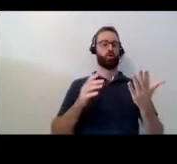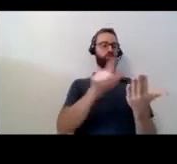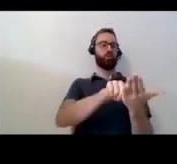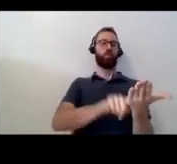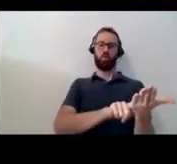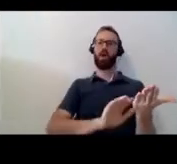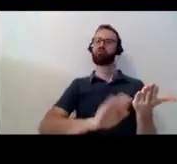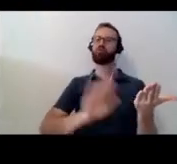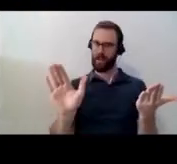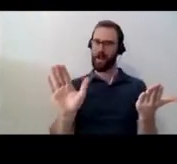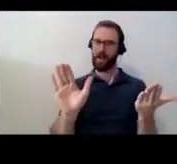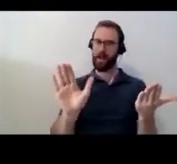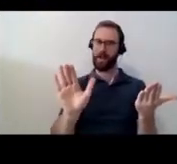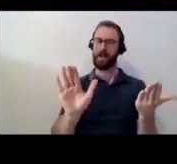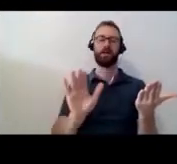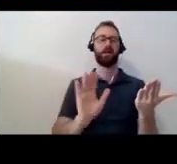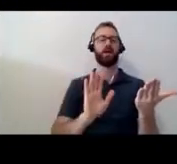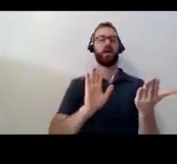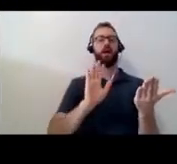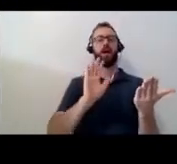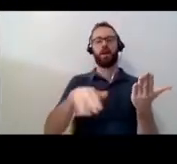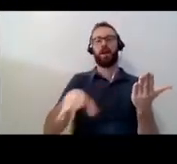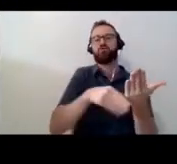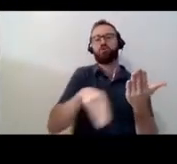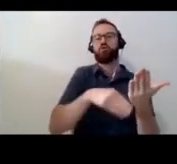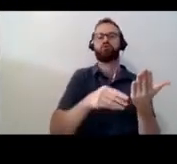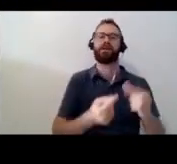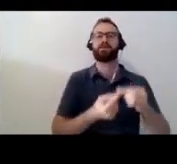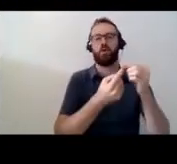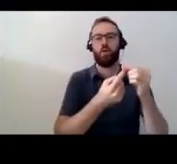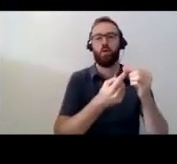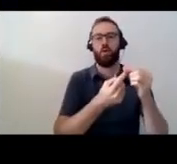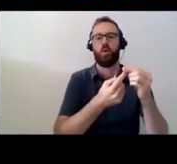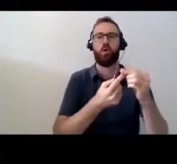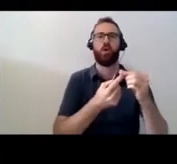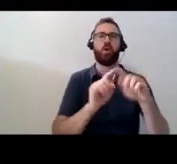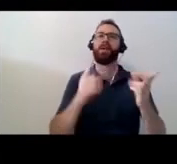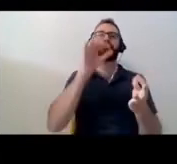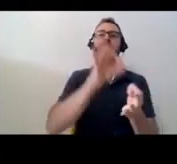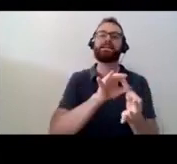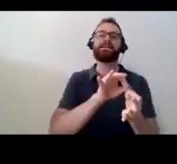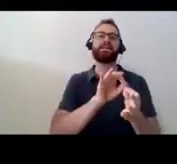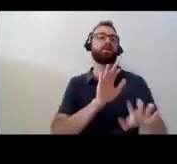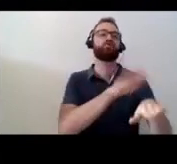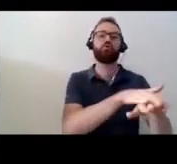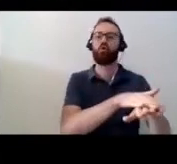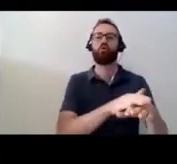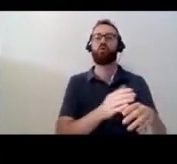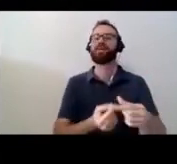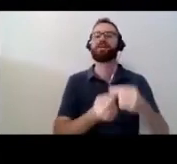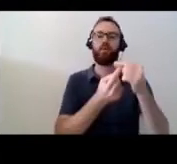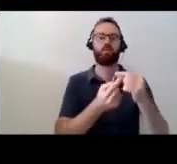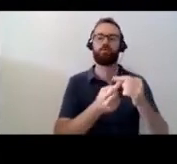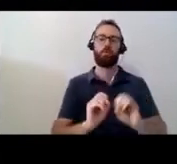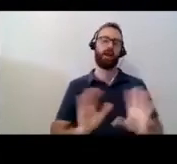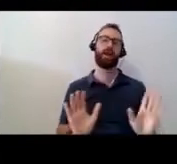tôt dans la loi, et ensuite la loi vient aménager plusieurs exceptions sans dire explicitement qu'il s'agit d'exceptions.